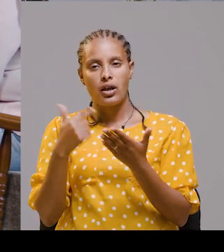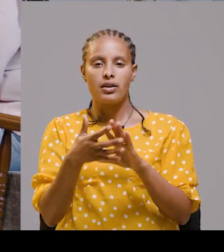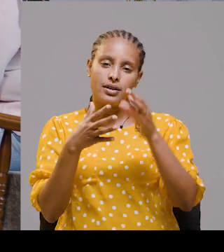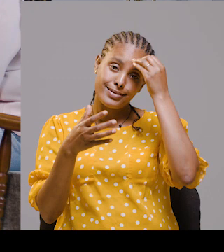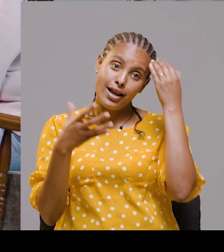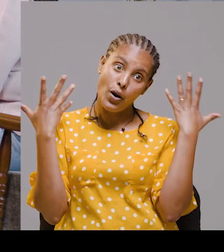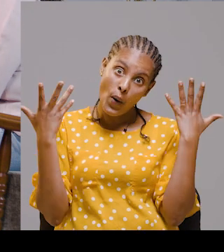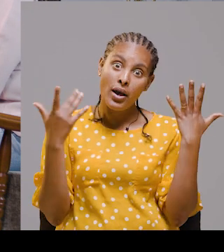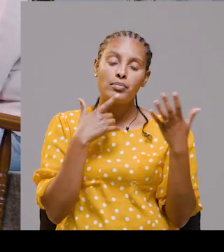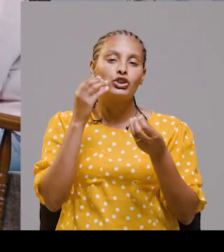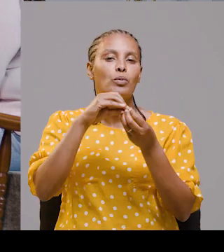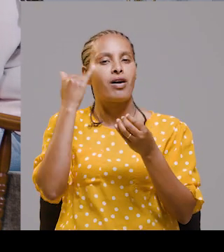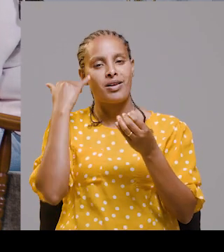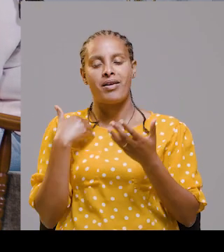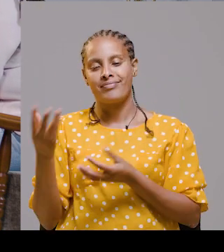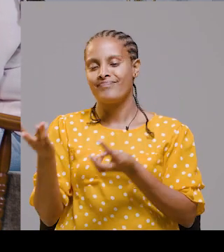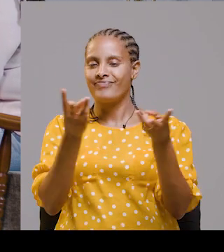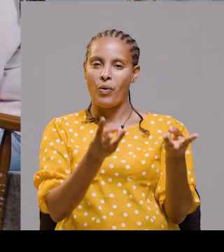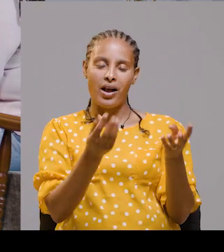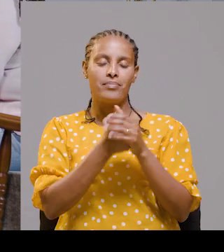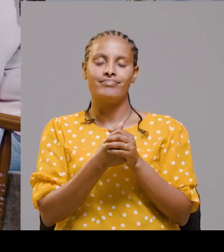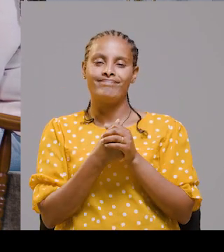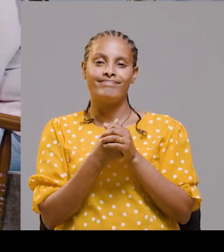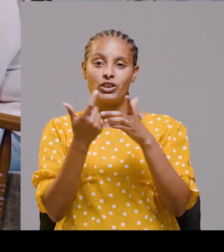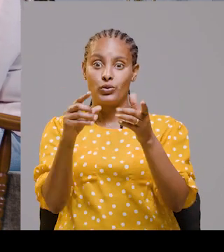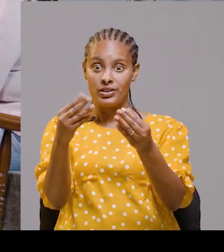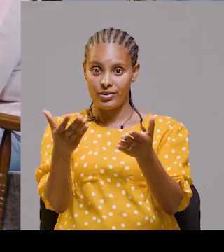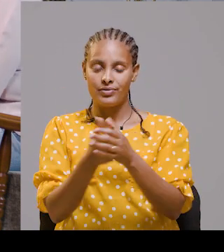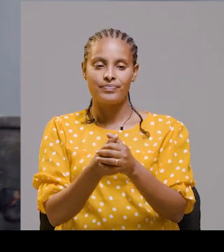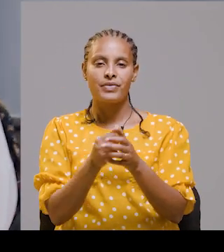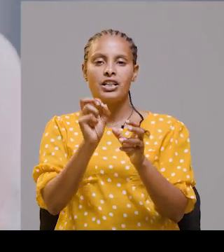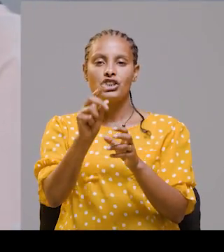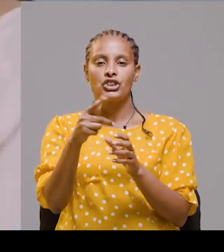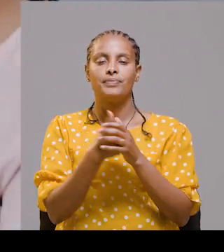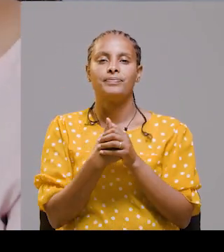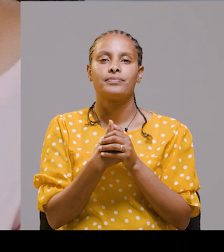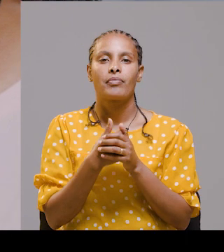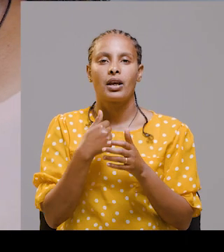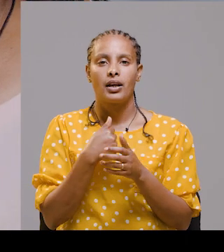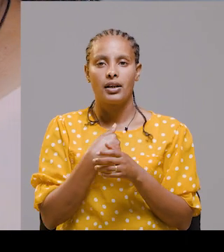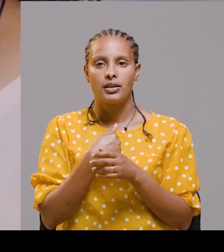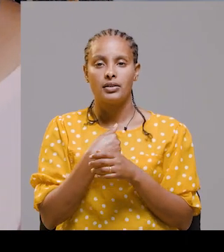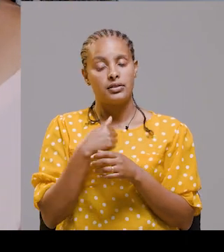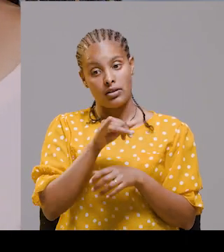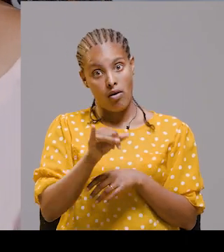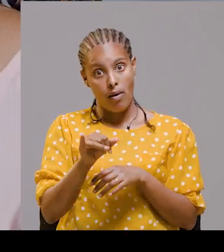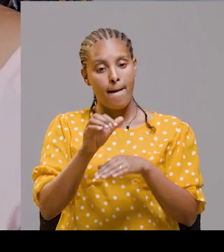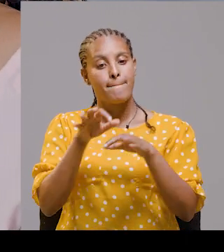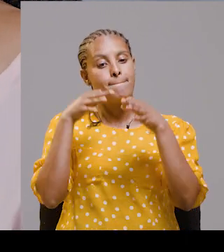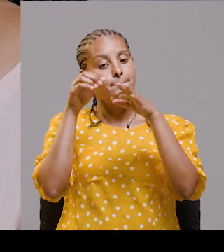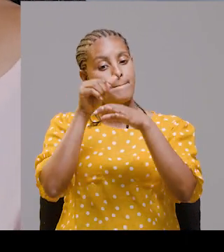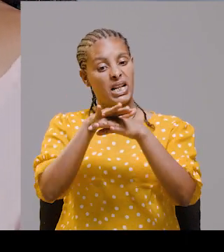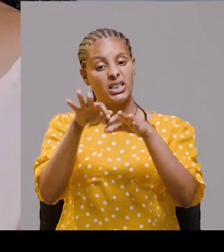ረሳ ነው የምትሉት ካለ ለእናንተ ድሉ ልስጥ። እሺ እንግዲህ ማስያው መልእክት ነው